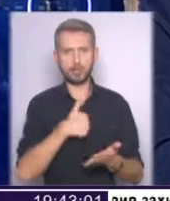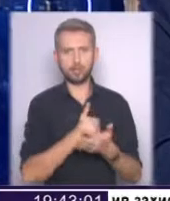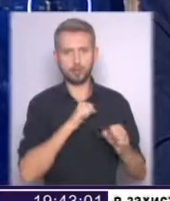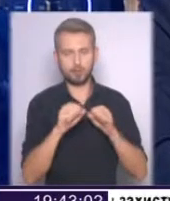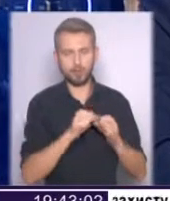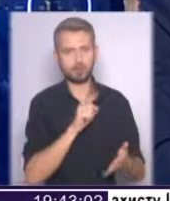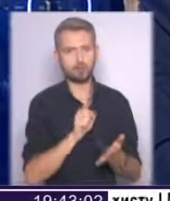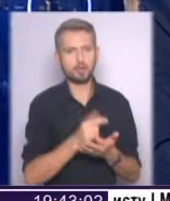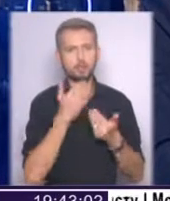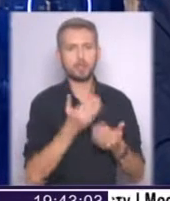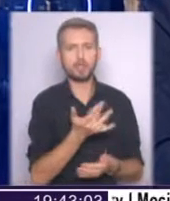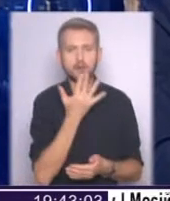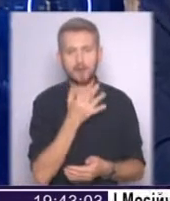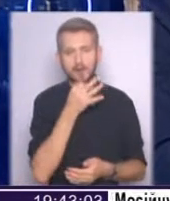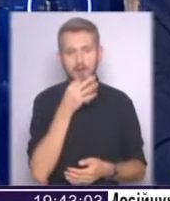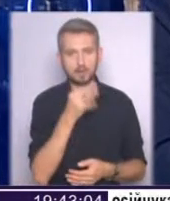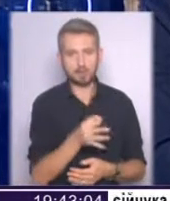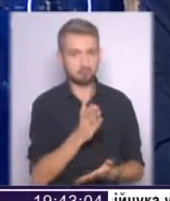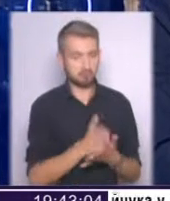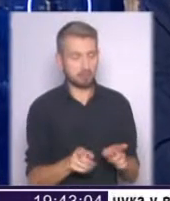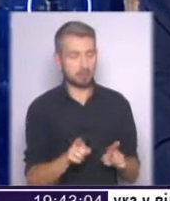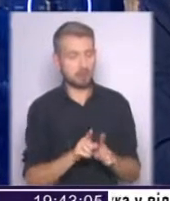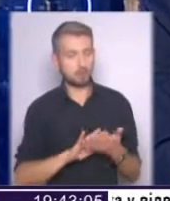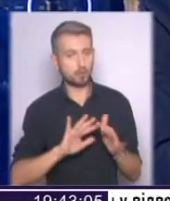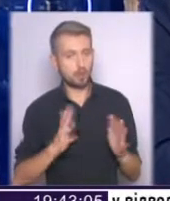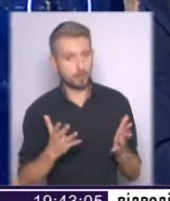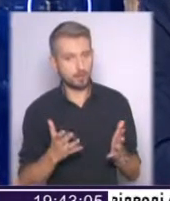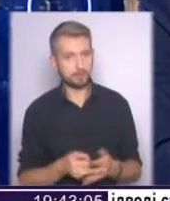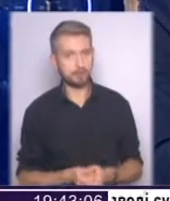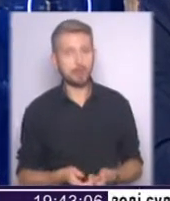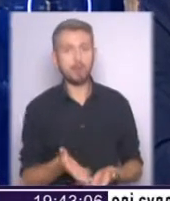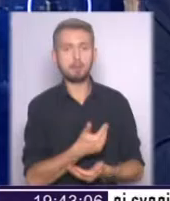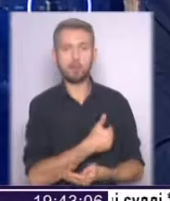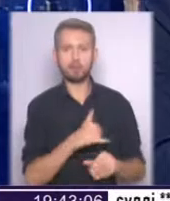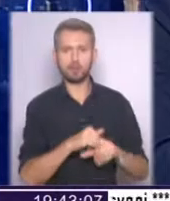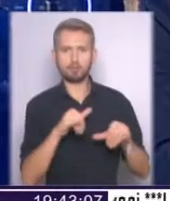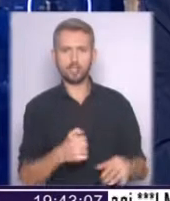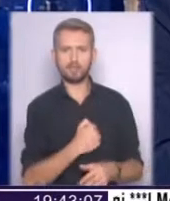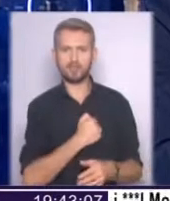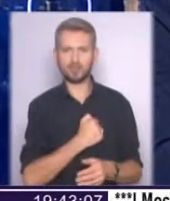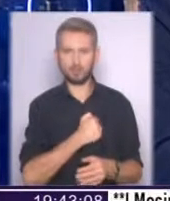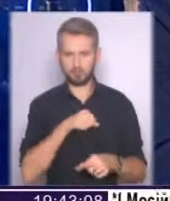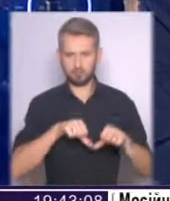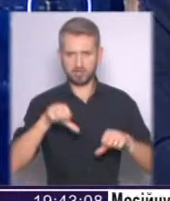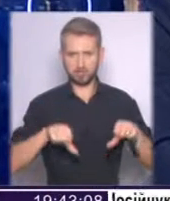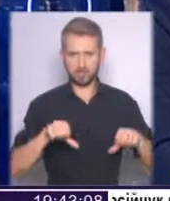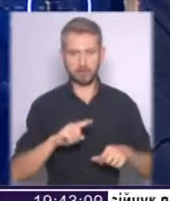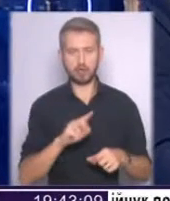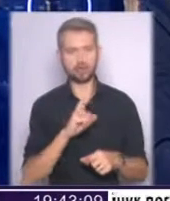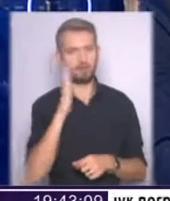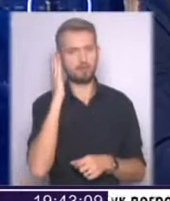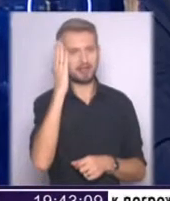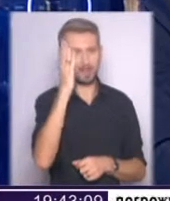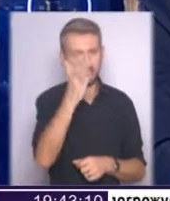повинен звернутися до нації і сказати, є така ситуація, ми хочемо збільшити військову присутність для того, щоб в